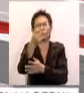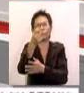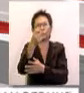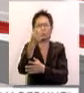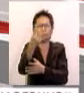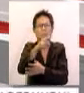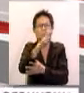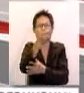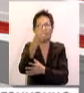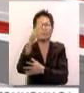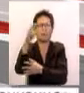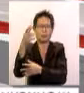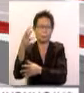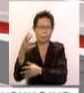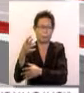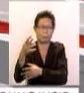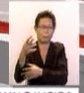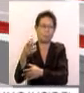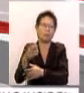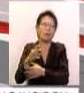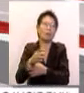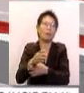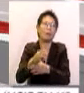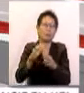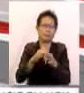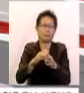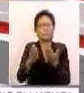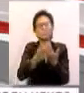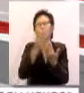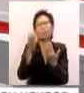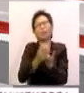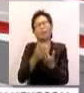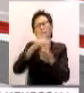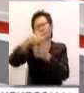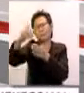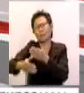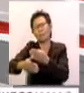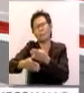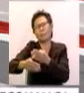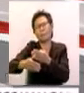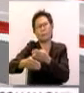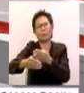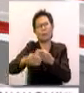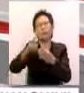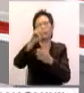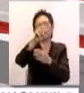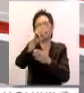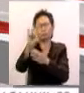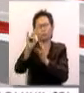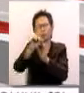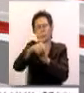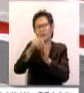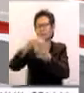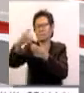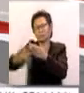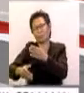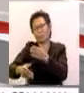21-12-21-19. Turun sebagai pemain pilihan kategorinya, Chia mudah menamatkan permainan dalam tempoh hanya 27 minit.